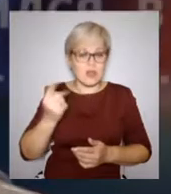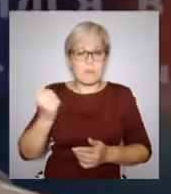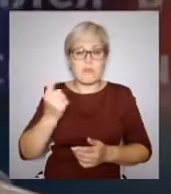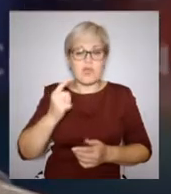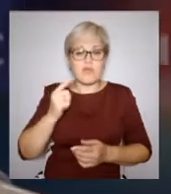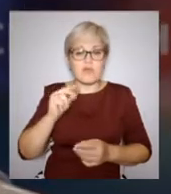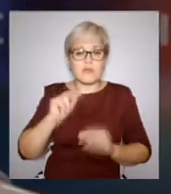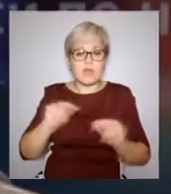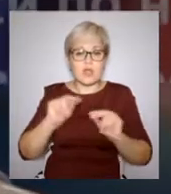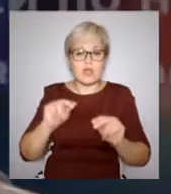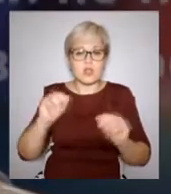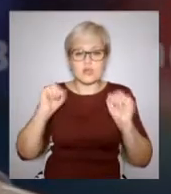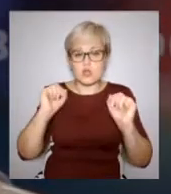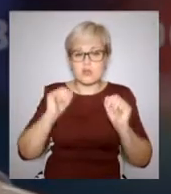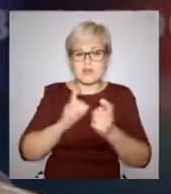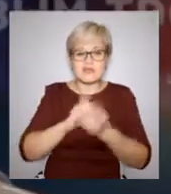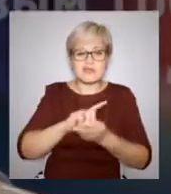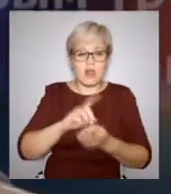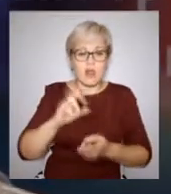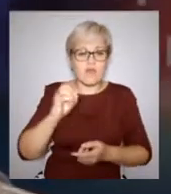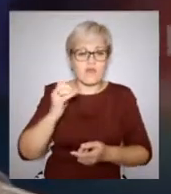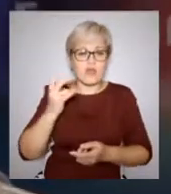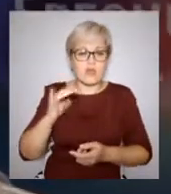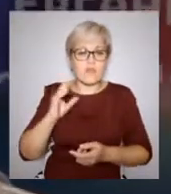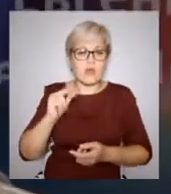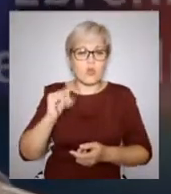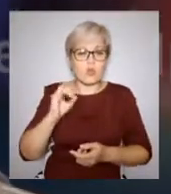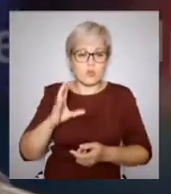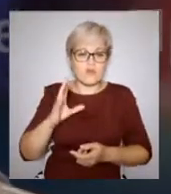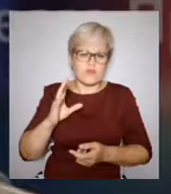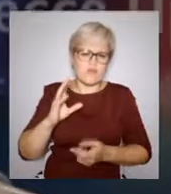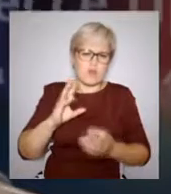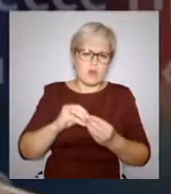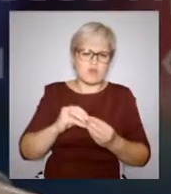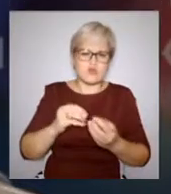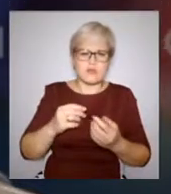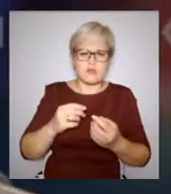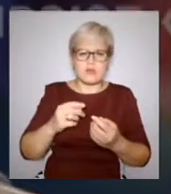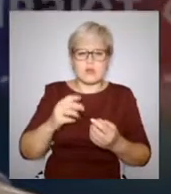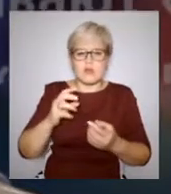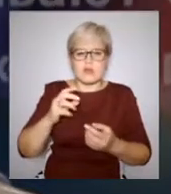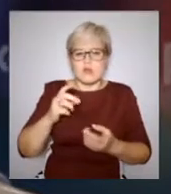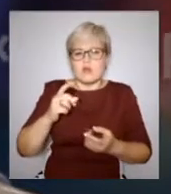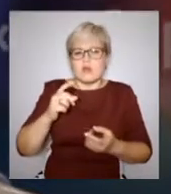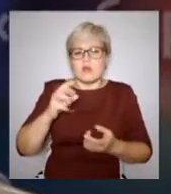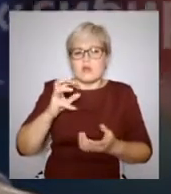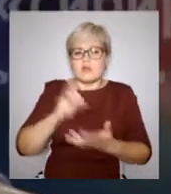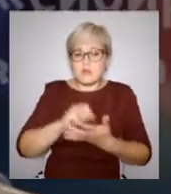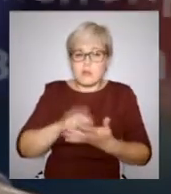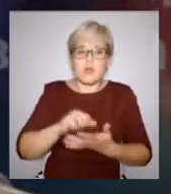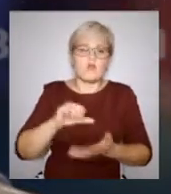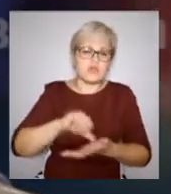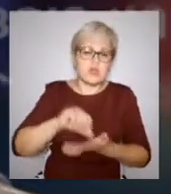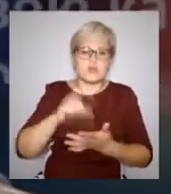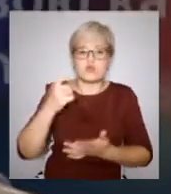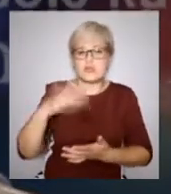первым тренером спортсмена стал евгений вокуев в прессе проводникова часто называют по русским рокки или сибирским уроки за свою